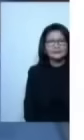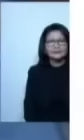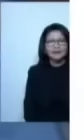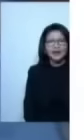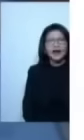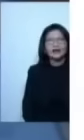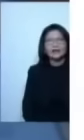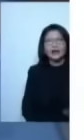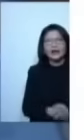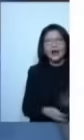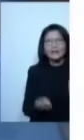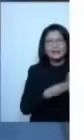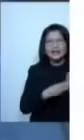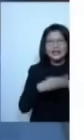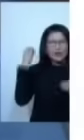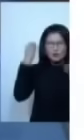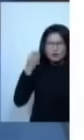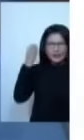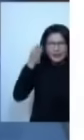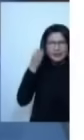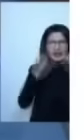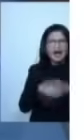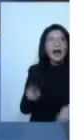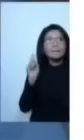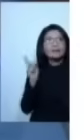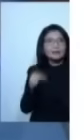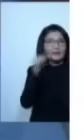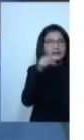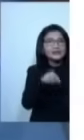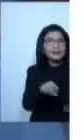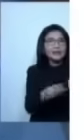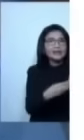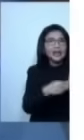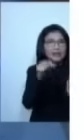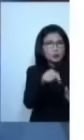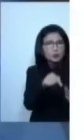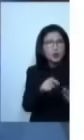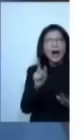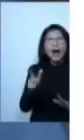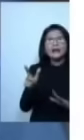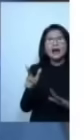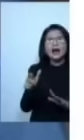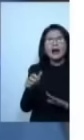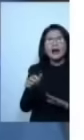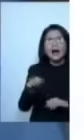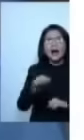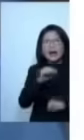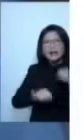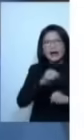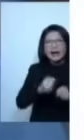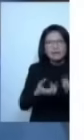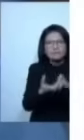perguruan tinggi negeri ternama di Indonesia dan juga sudah merumuskan pertanyaan berkaitan dengan tema debat pada hari ini Nah tadi pada segmen kedua